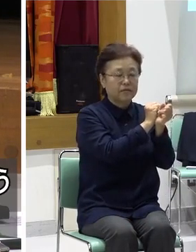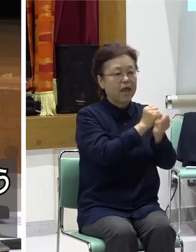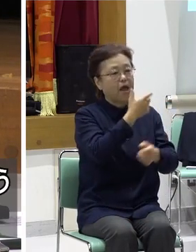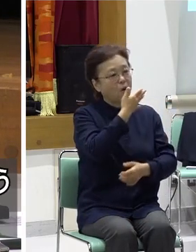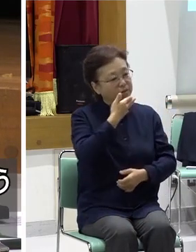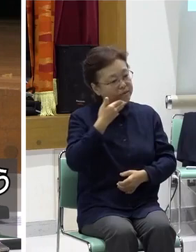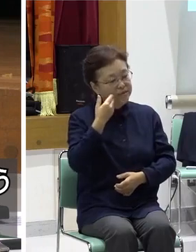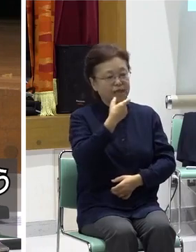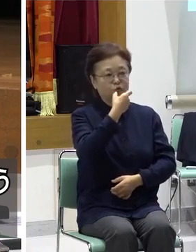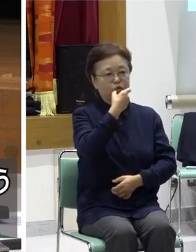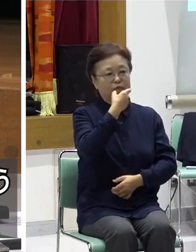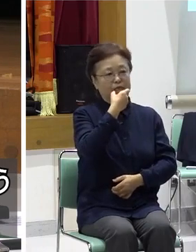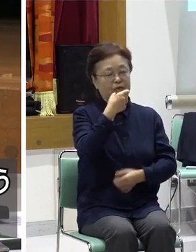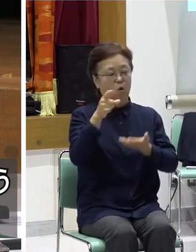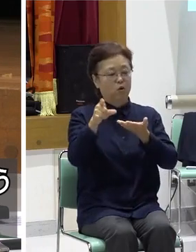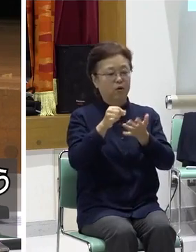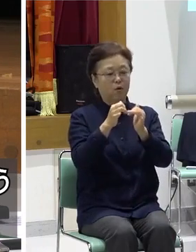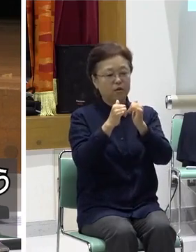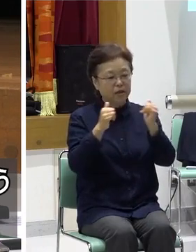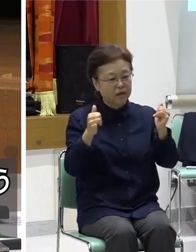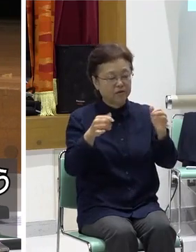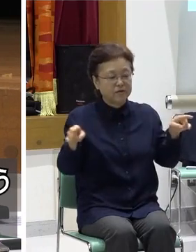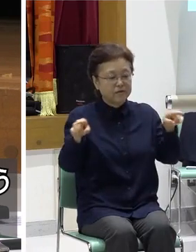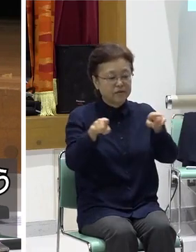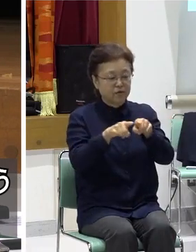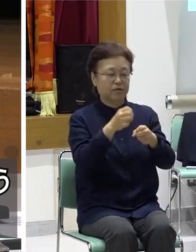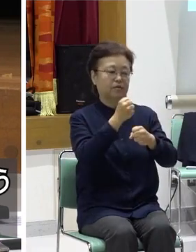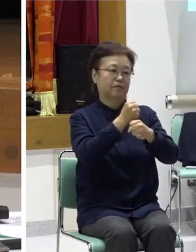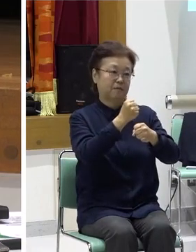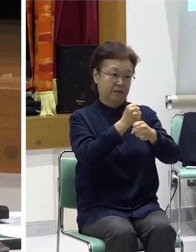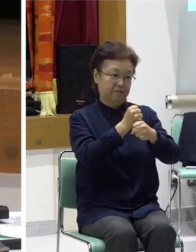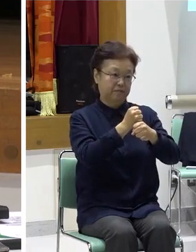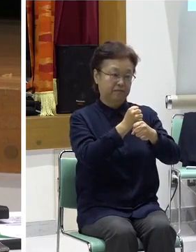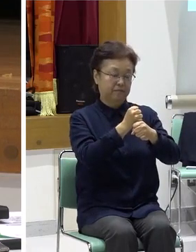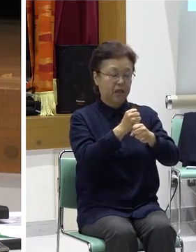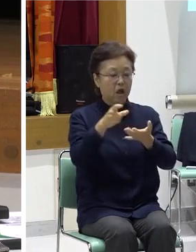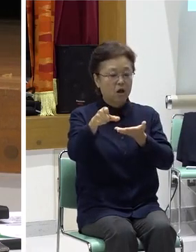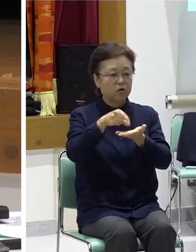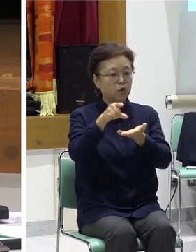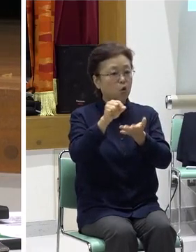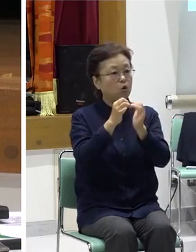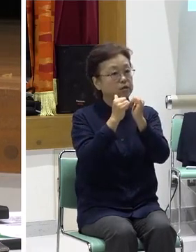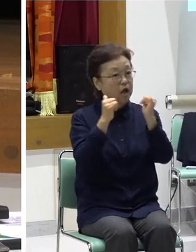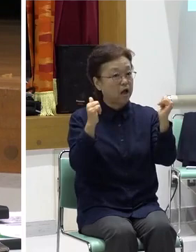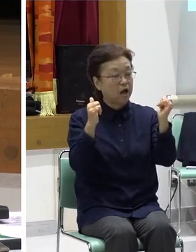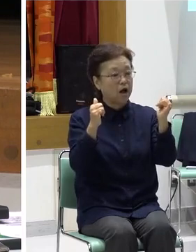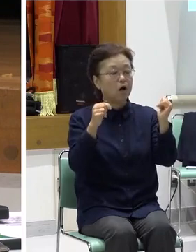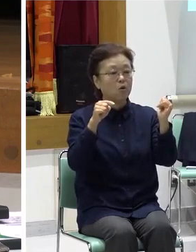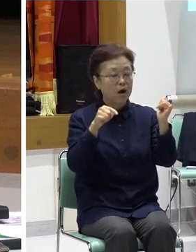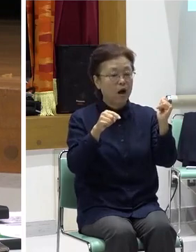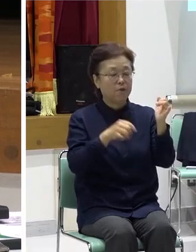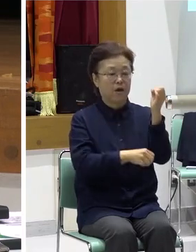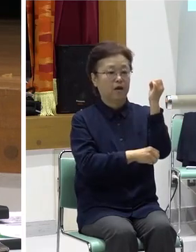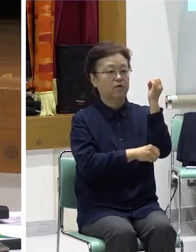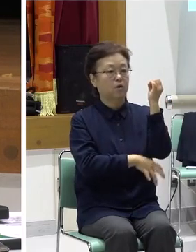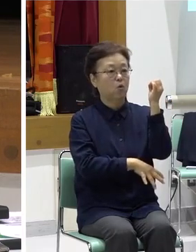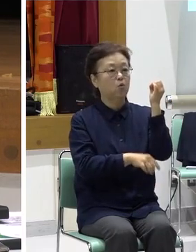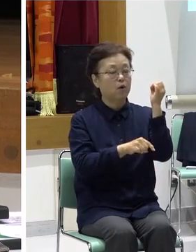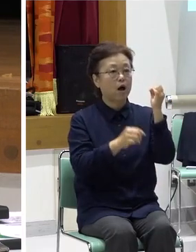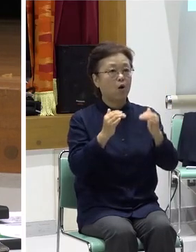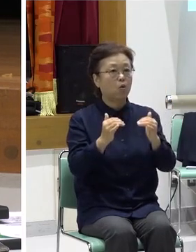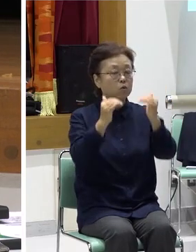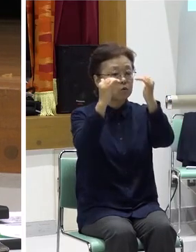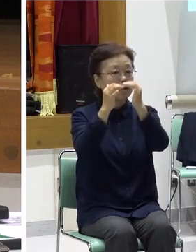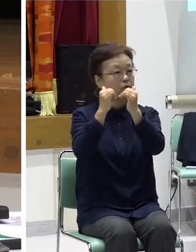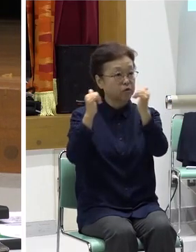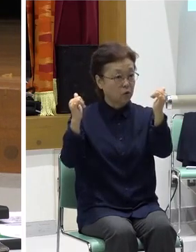に作らせていただいてるっていうそんな事業所です。利用者の方は基本的にもう大人の方にな